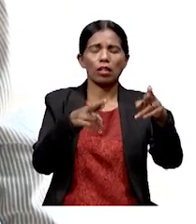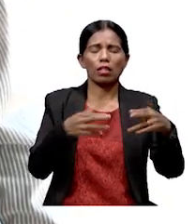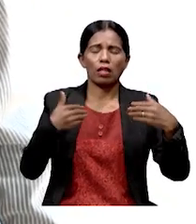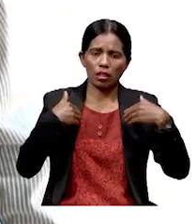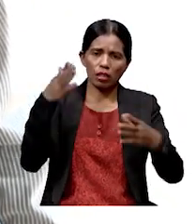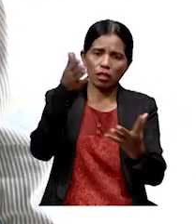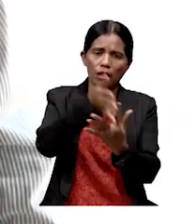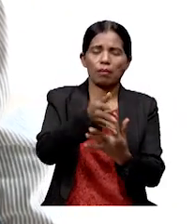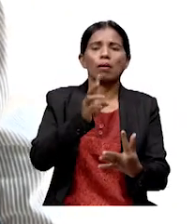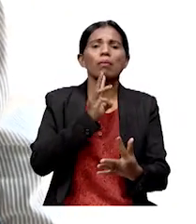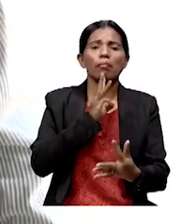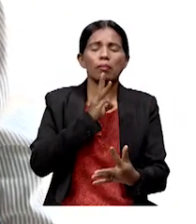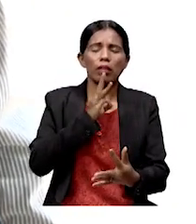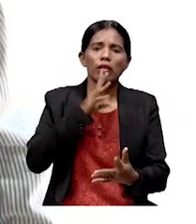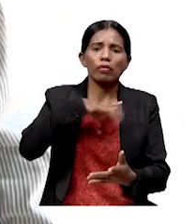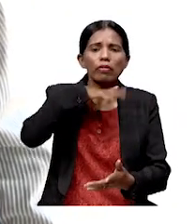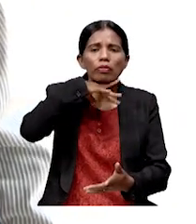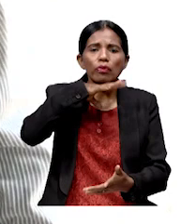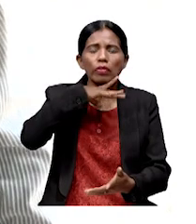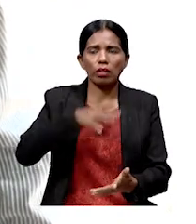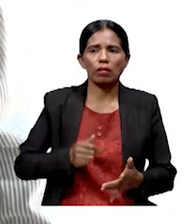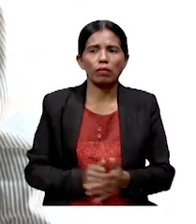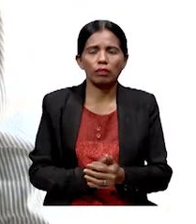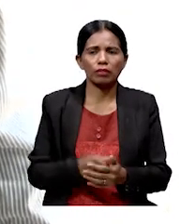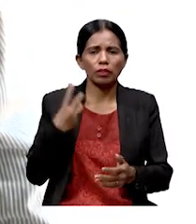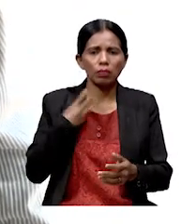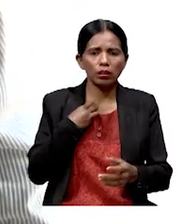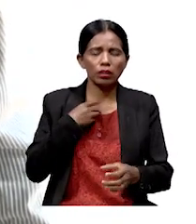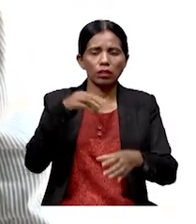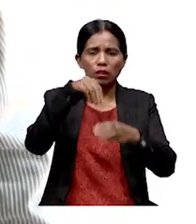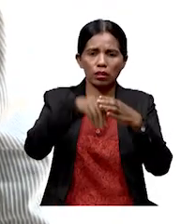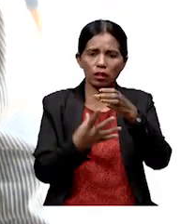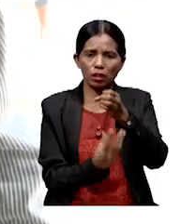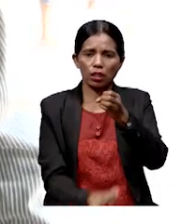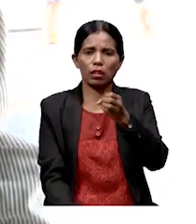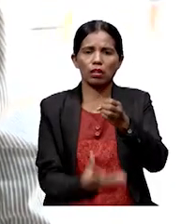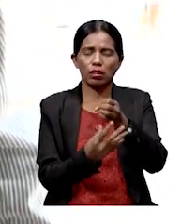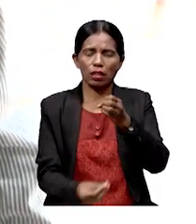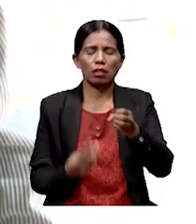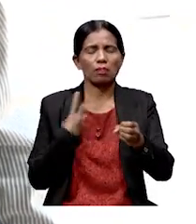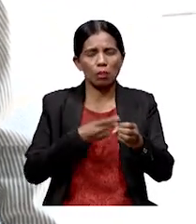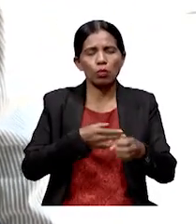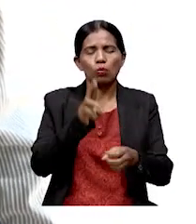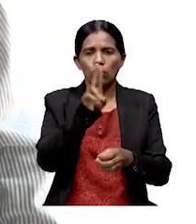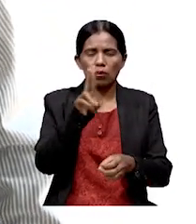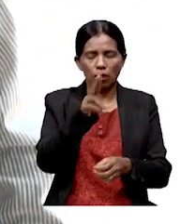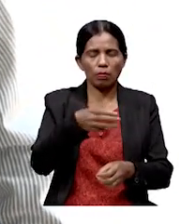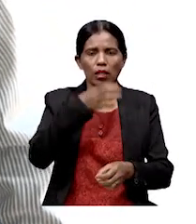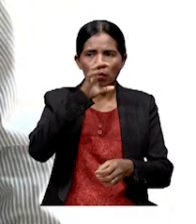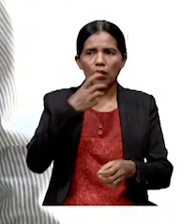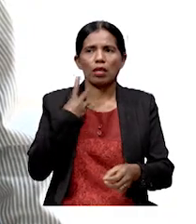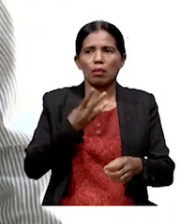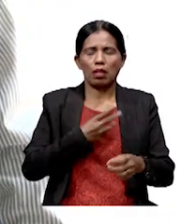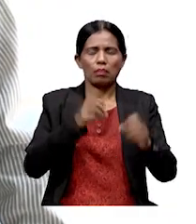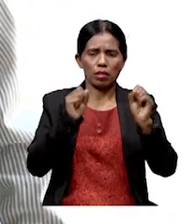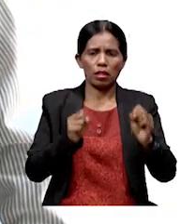vai hira ame tem que usa tem que o corredor que tá esse mas cam foi nemo hang nemo ame passei já tem